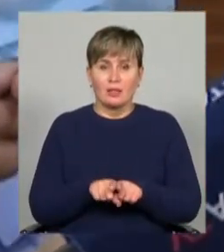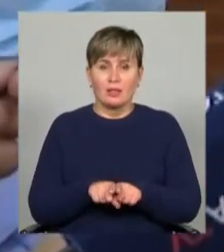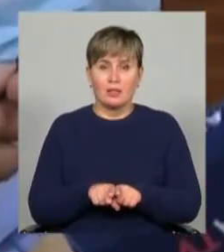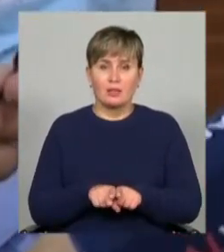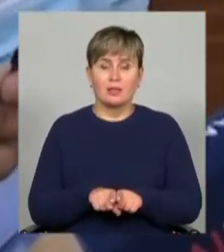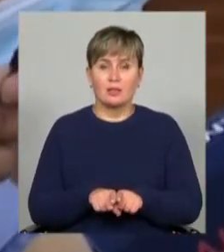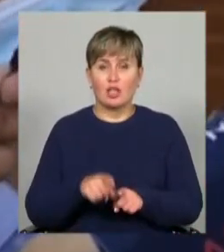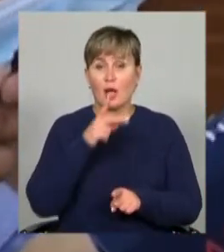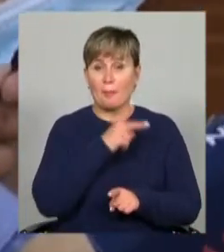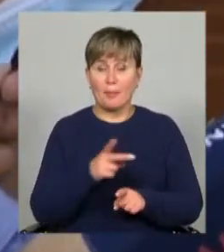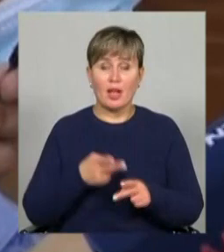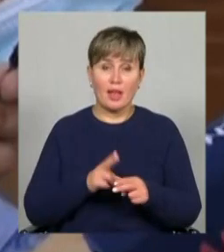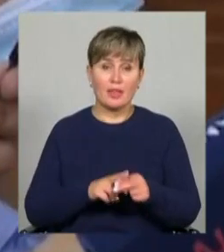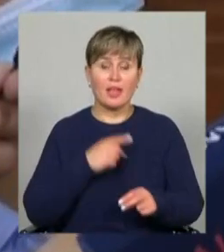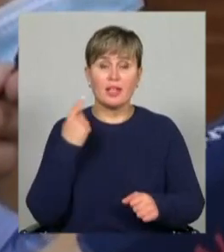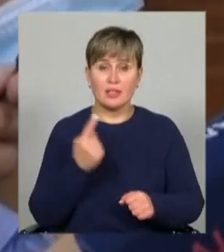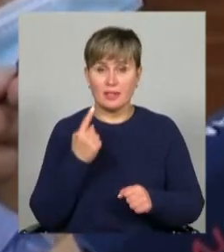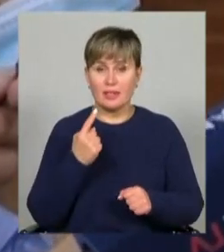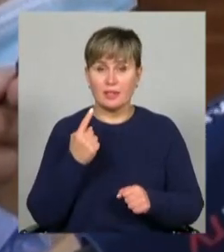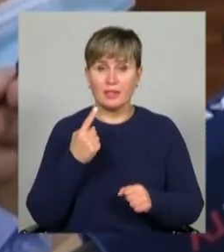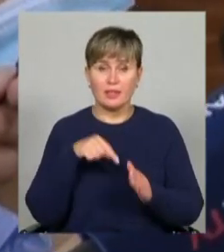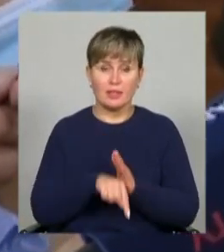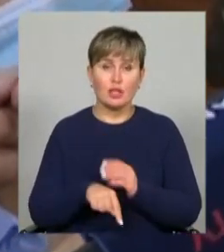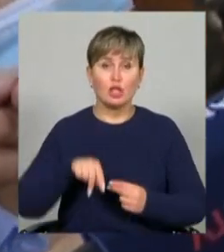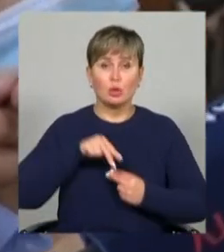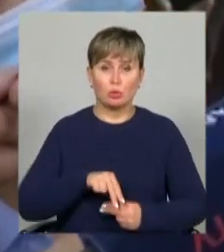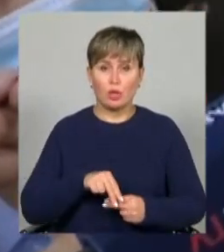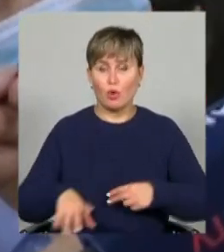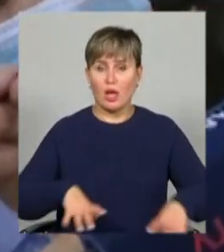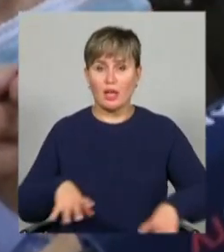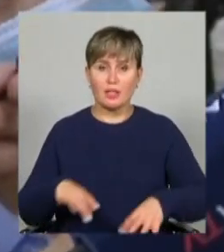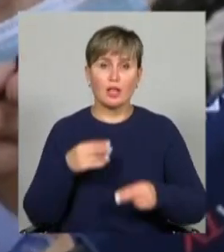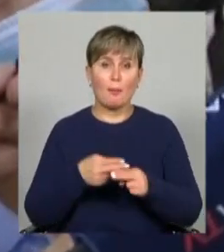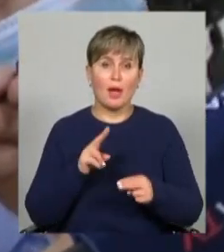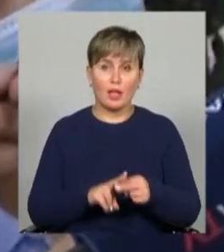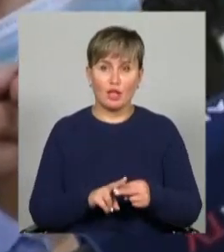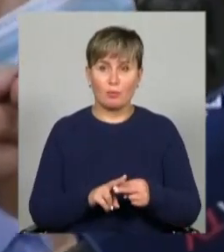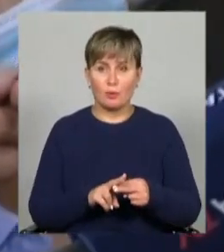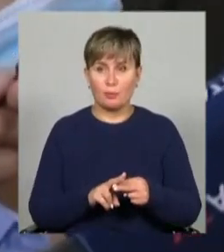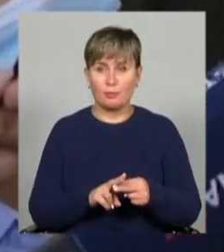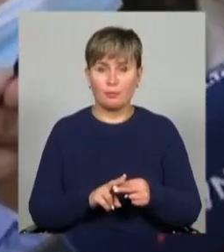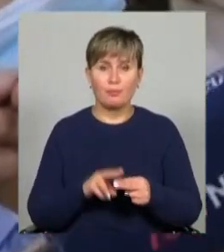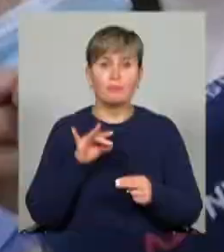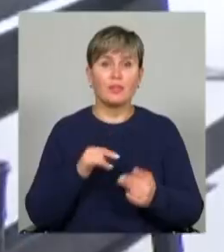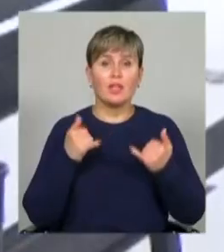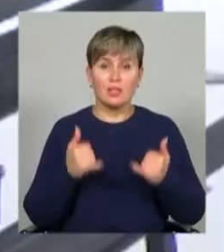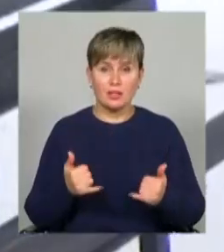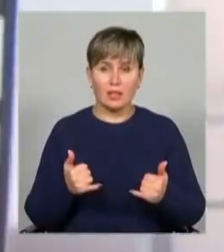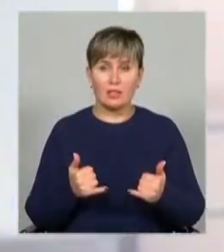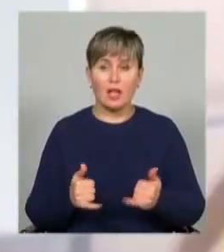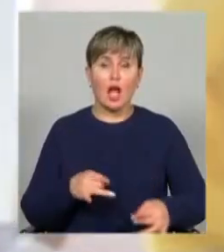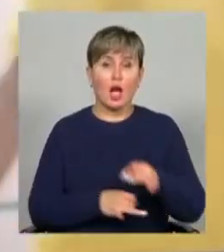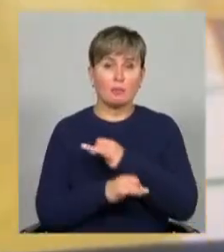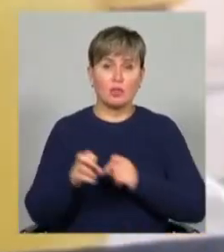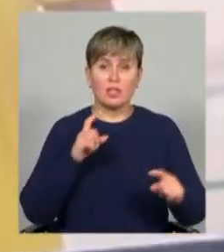посмотрим, вот, допустим, это единый, скажем, трудовой рынок. Поэтому И сейчас, и так. Обсудили